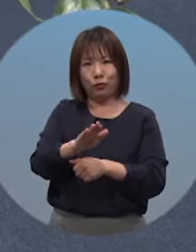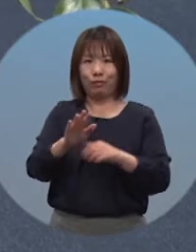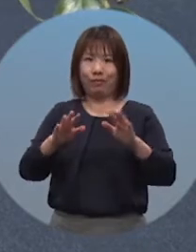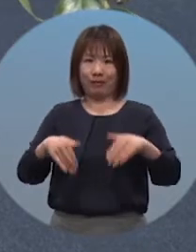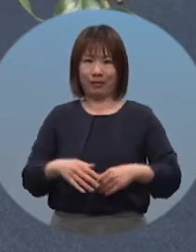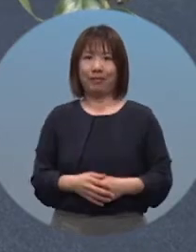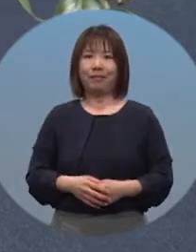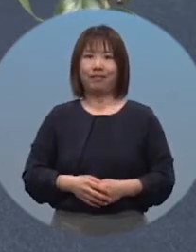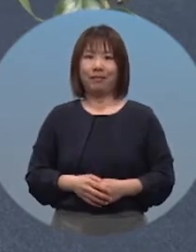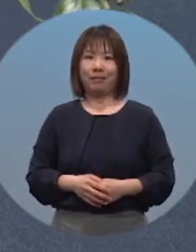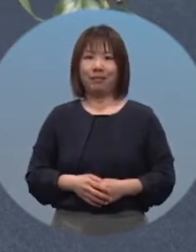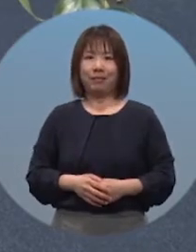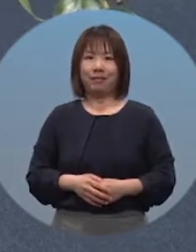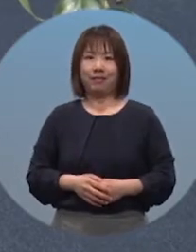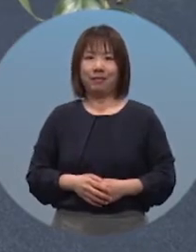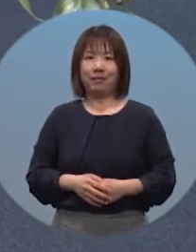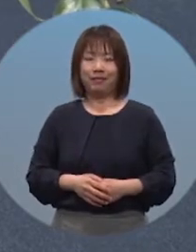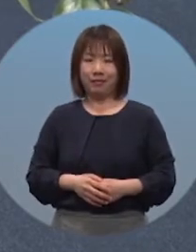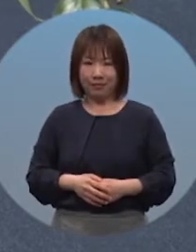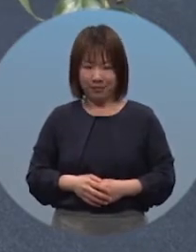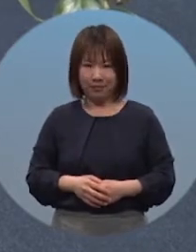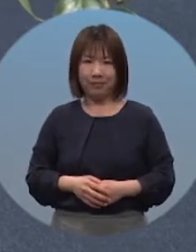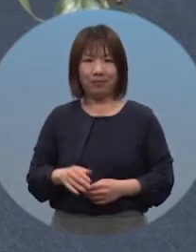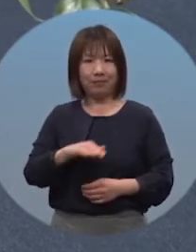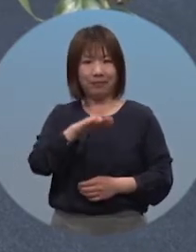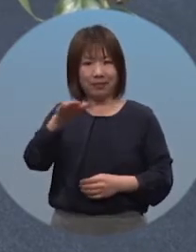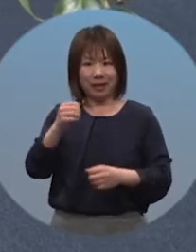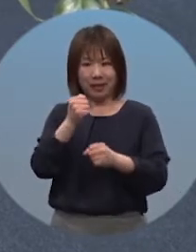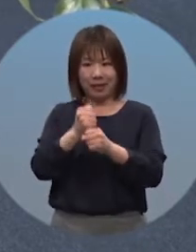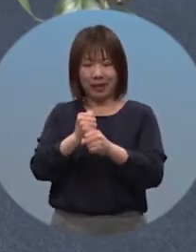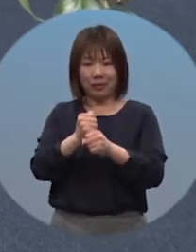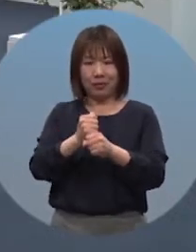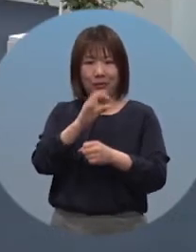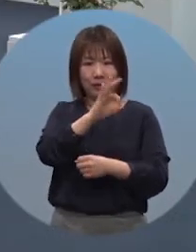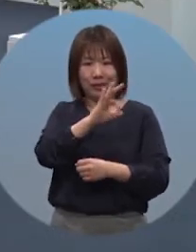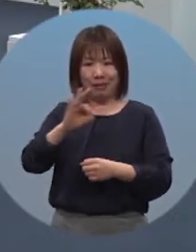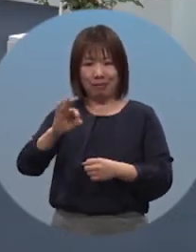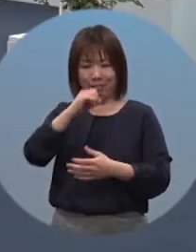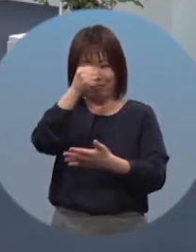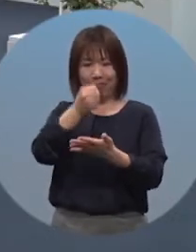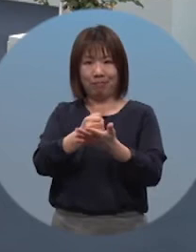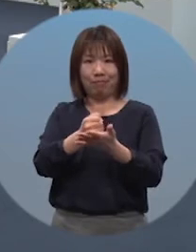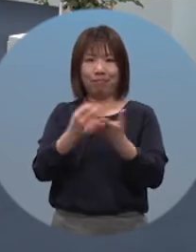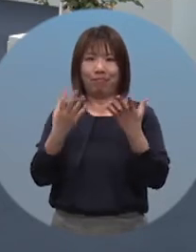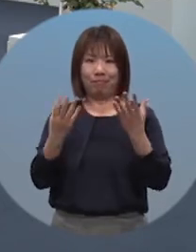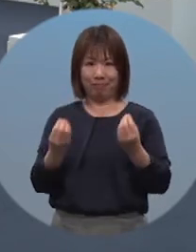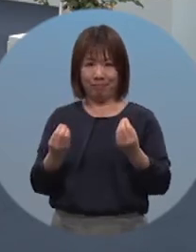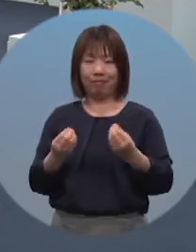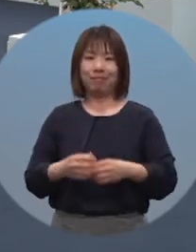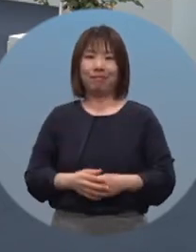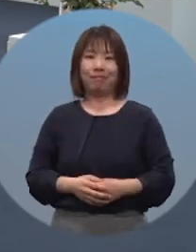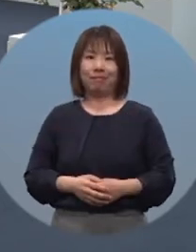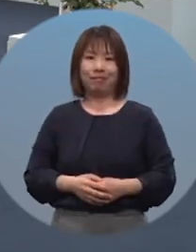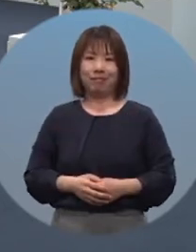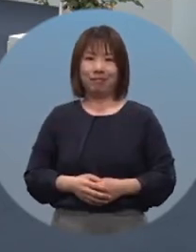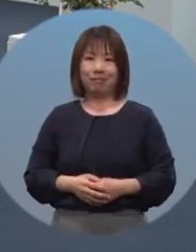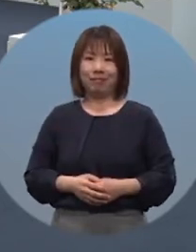参加者が池終わると華やかな百珍ずの世界が野々市カレイドに現れました